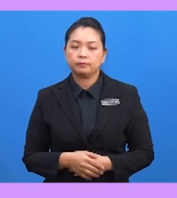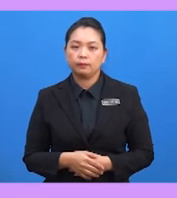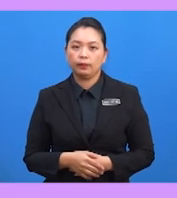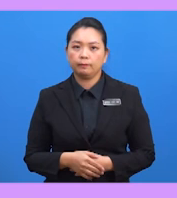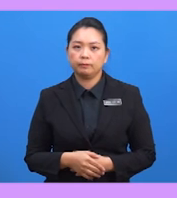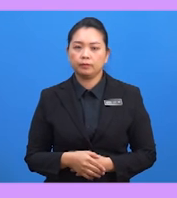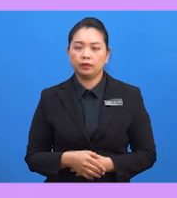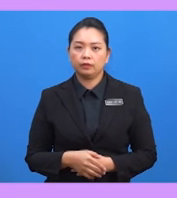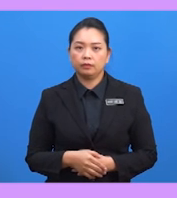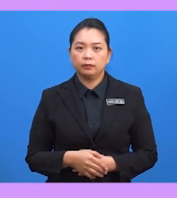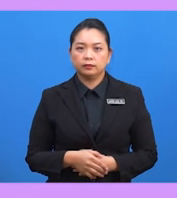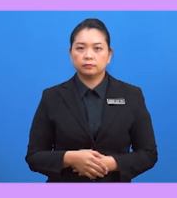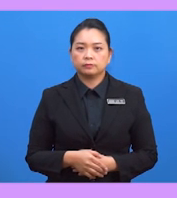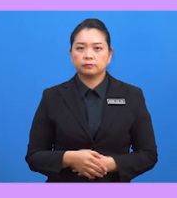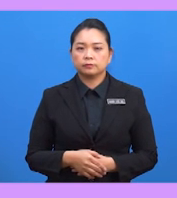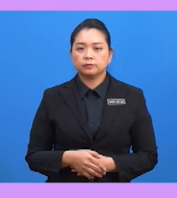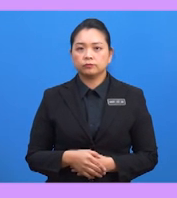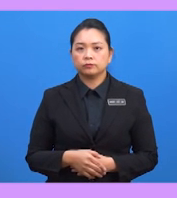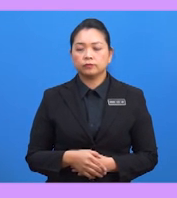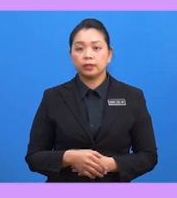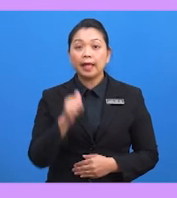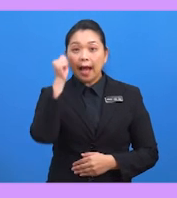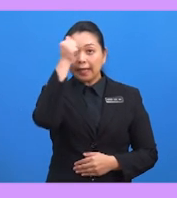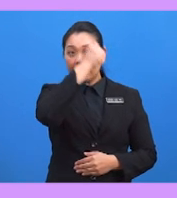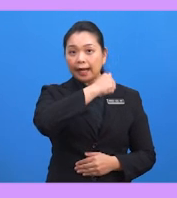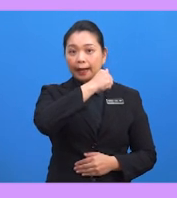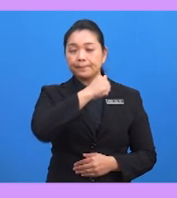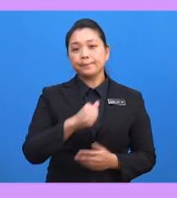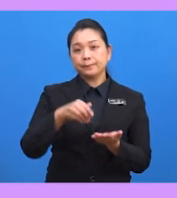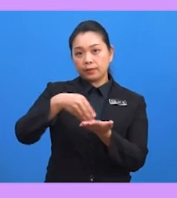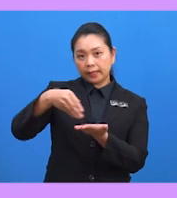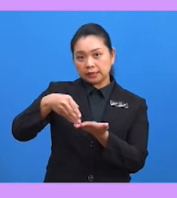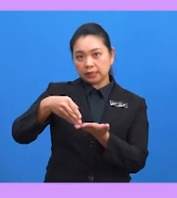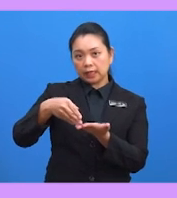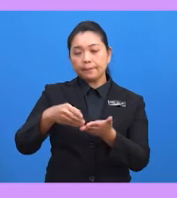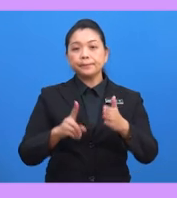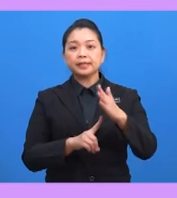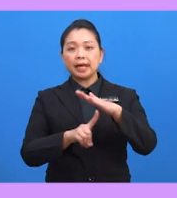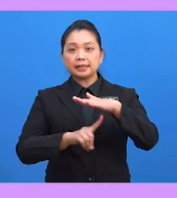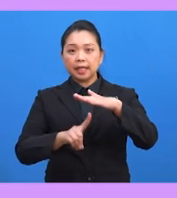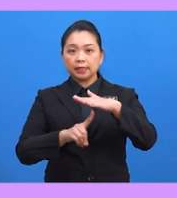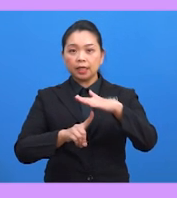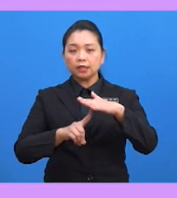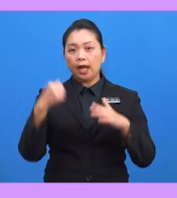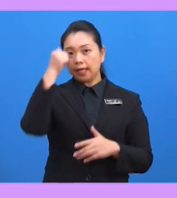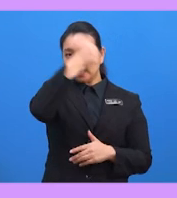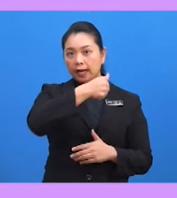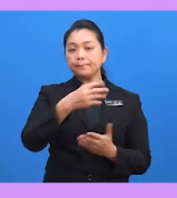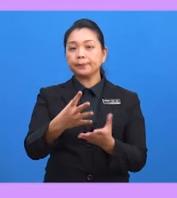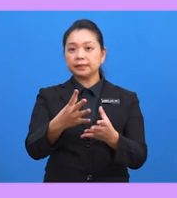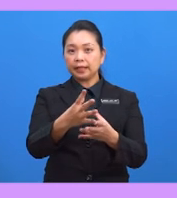Belanjawan peribadi ialah anggaran perbelanjaan berdasarkan anggaran pendapatan boleh guna seseorang